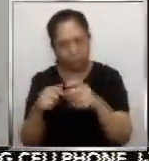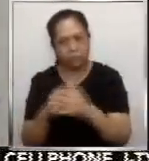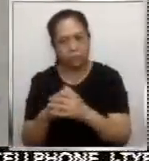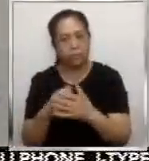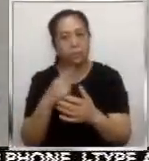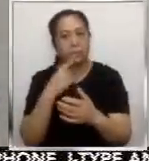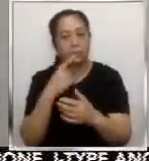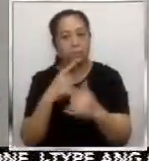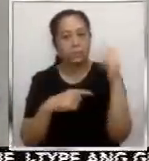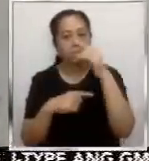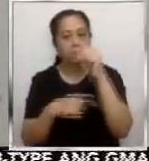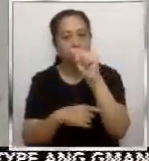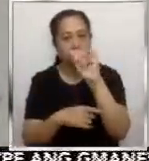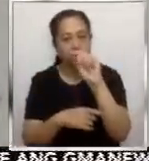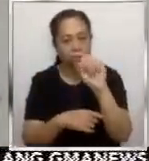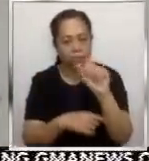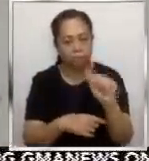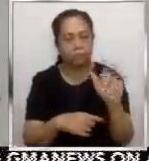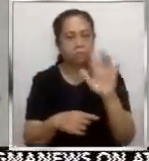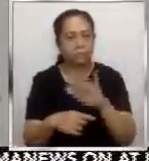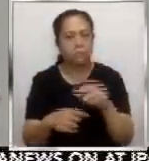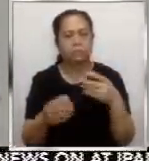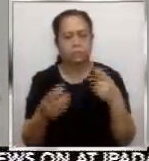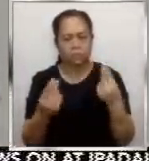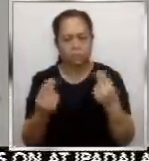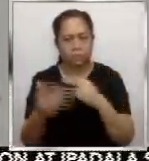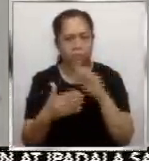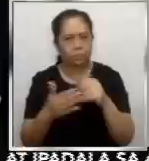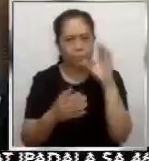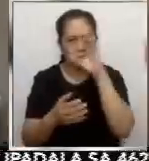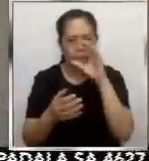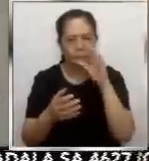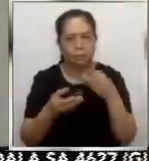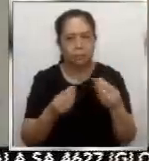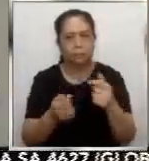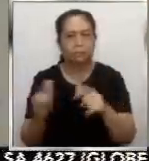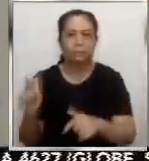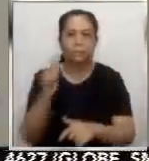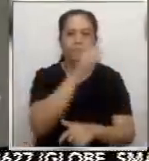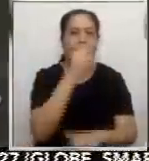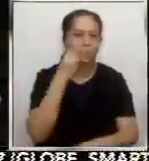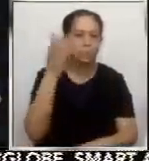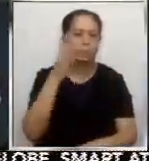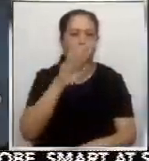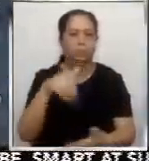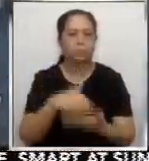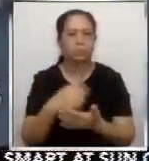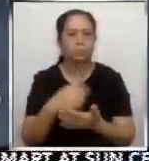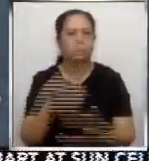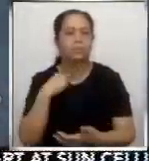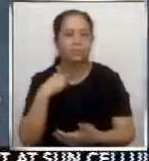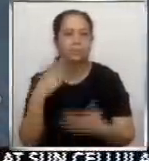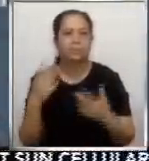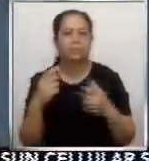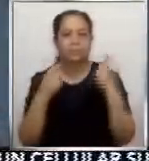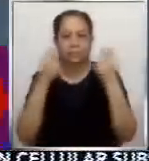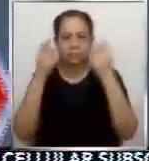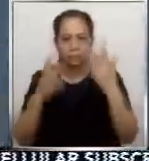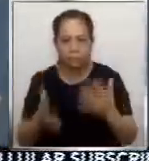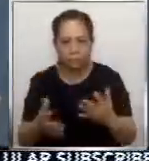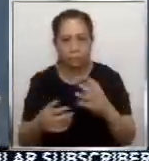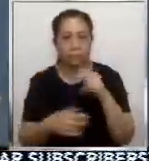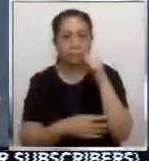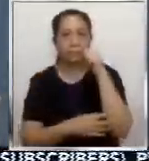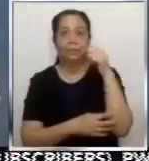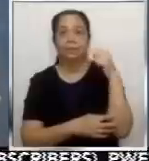AirAsia, ginagawa nila ng paraan na mahanapan ng flight pauwi ang mga stranded na turista. At kahapon,